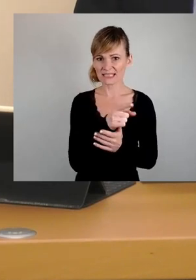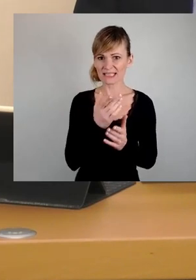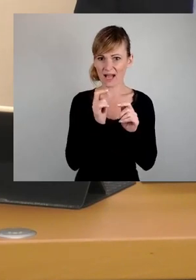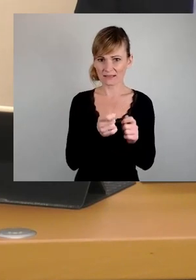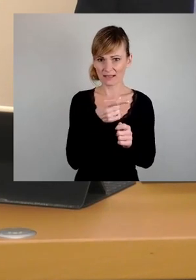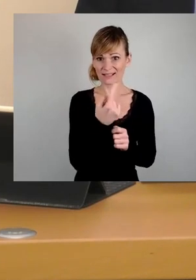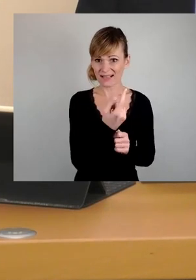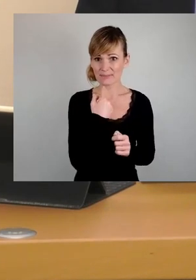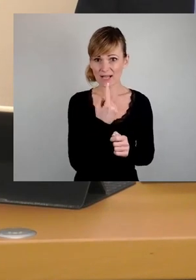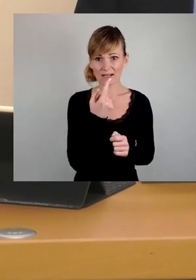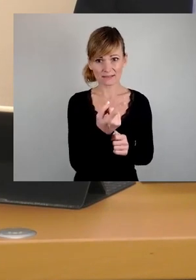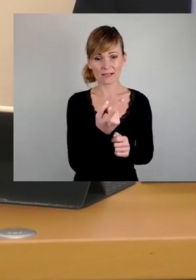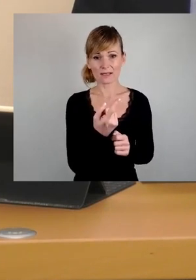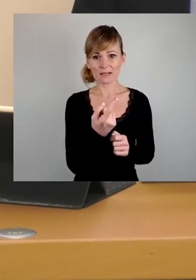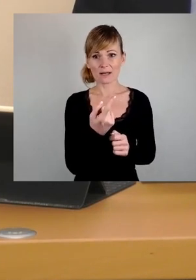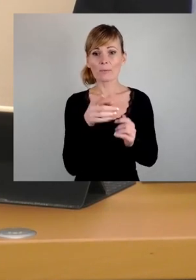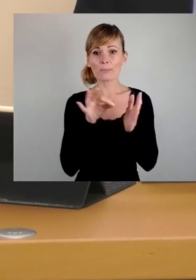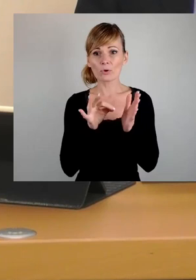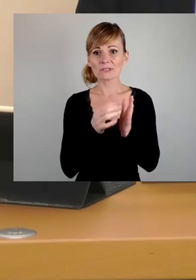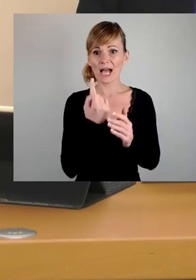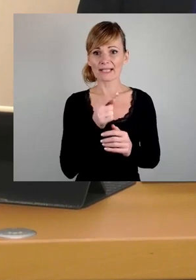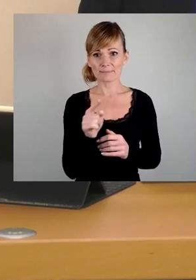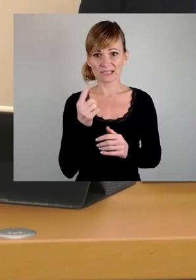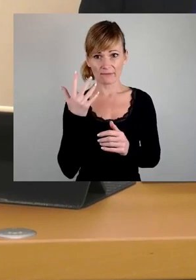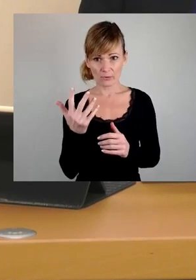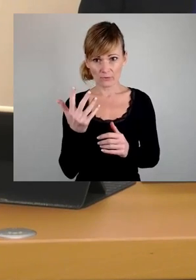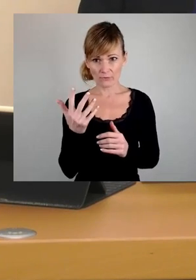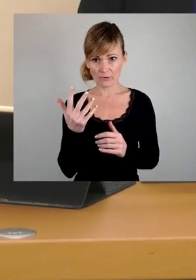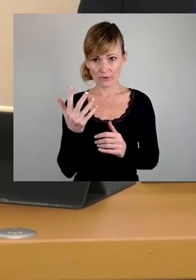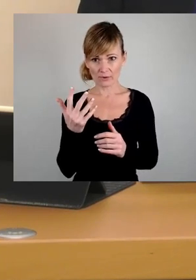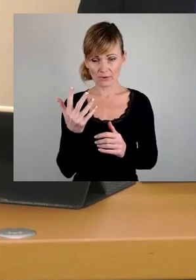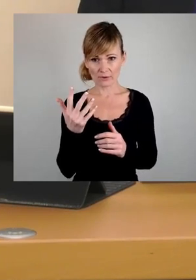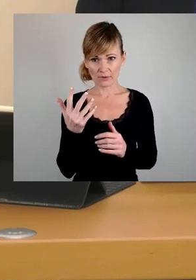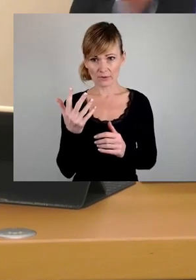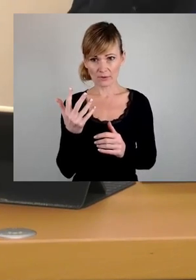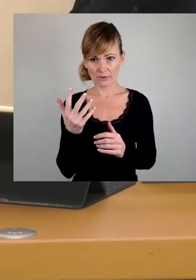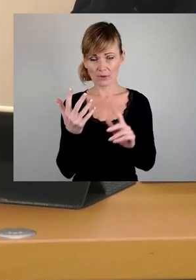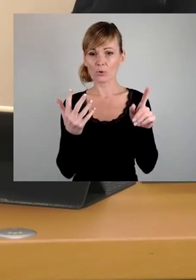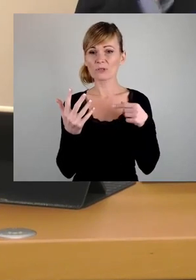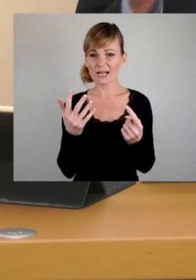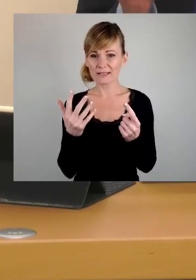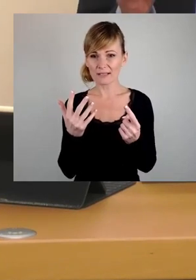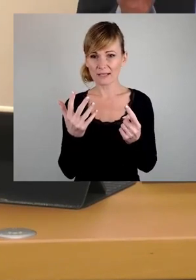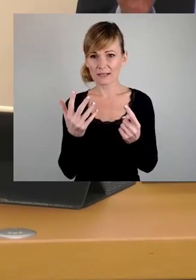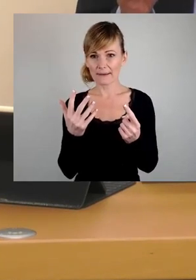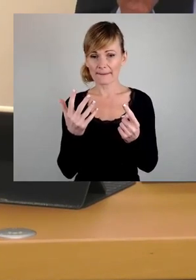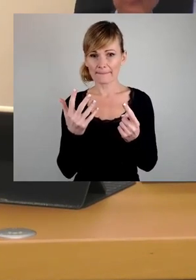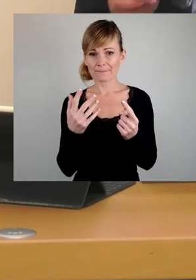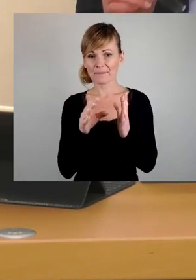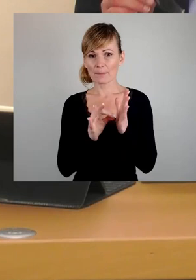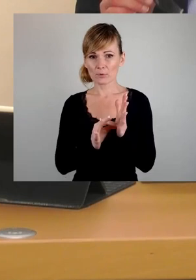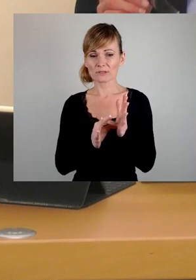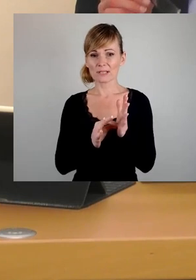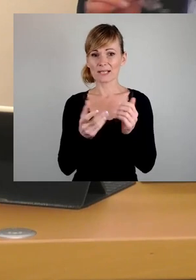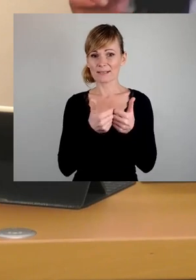sagt, die Punkte 1 bis 5 und dann die ergänzten Punkte separat einzeln.